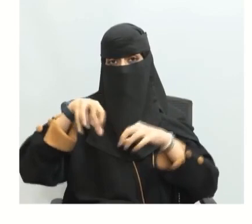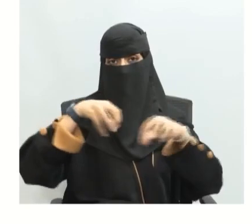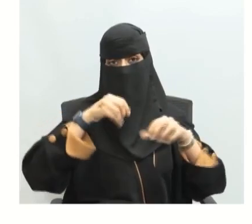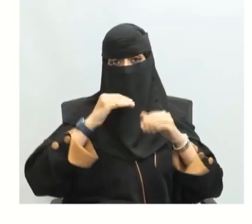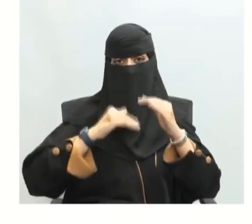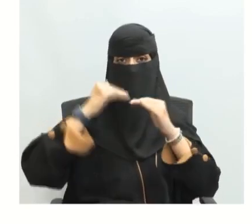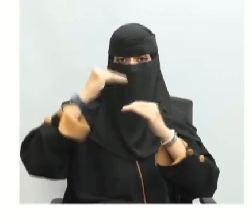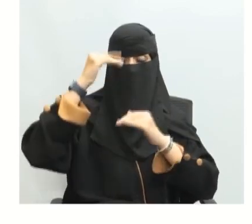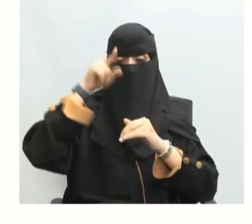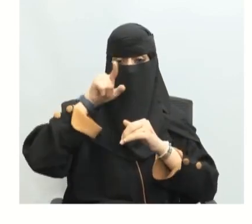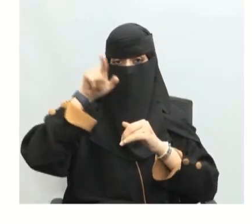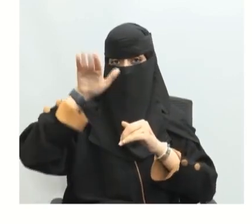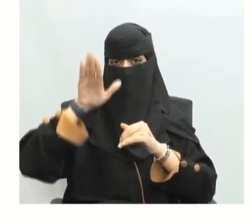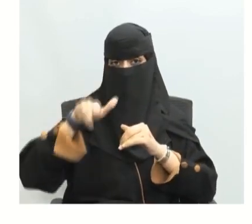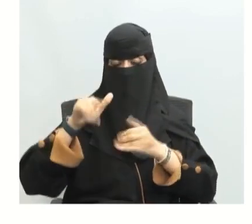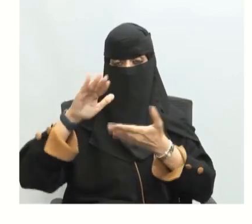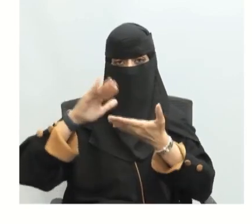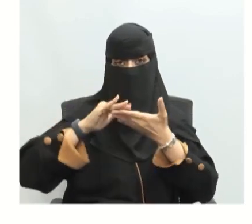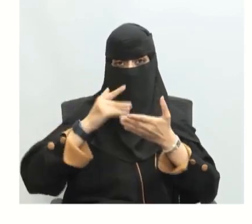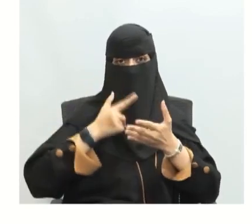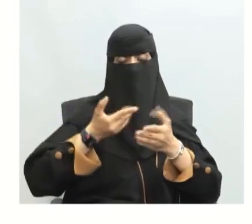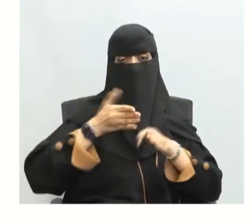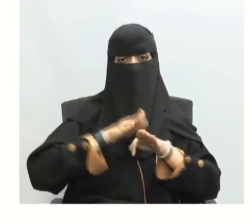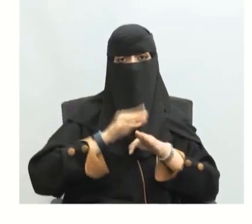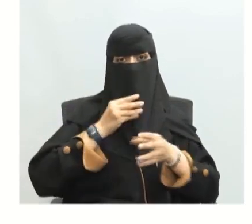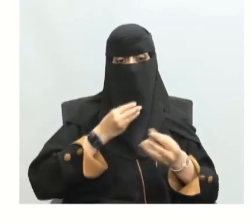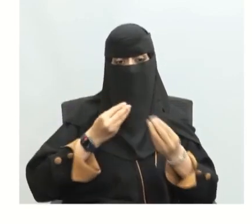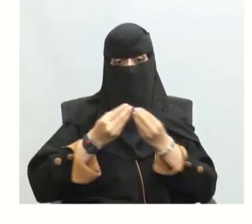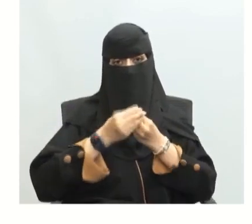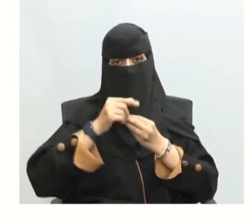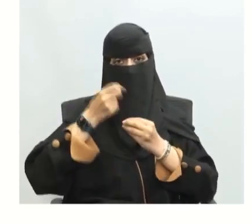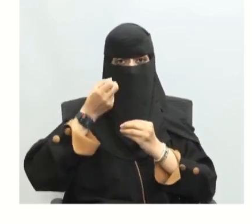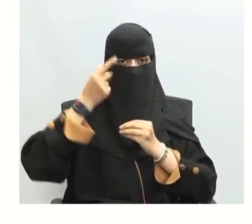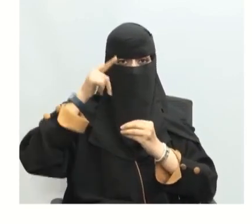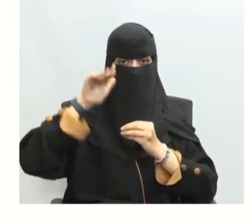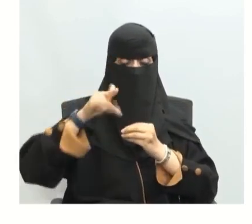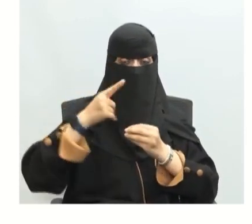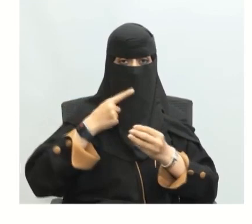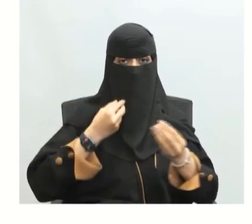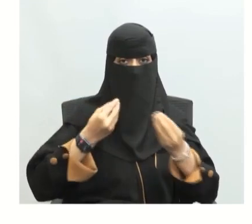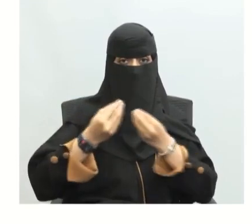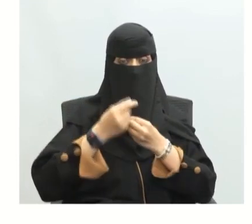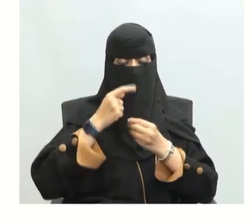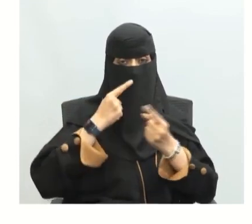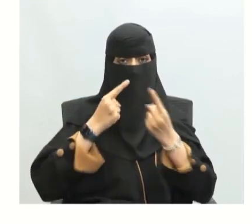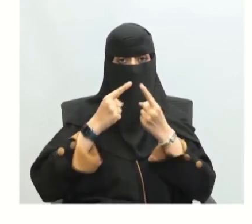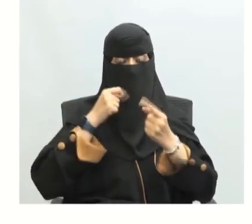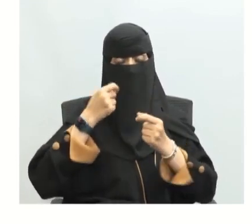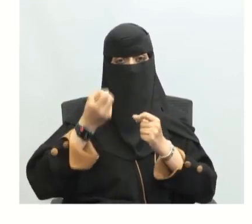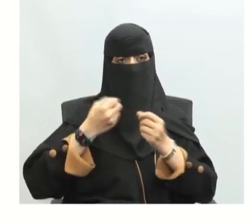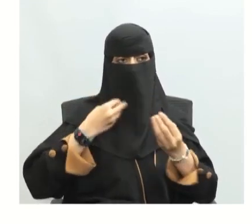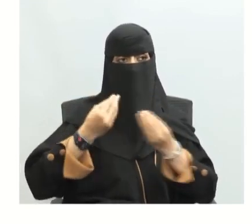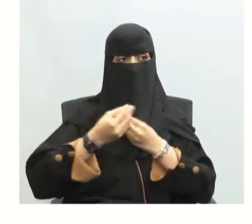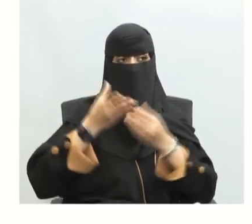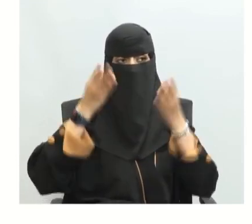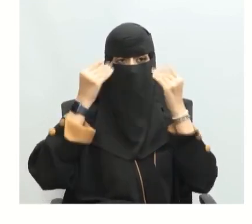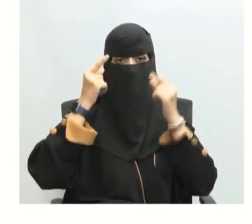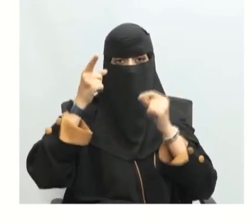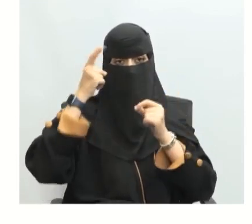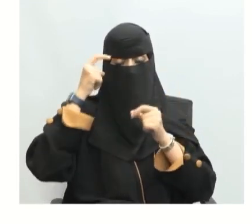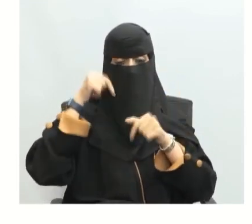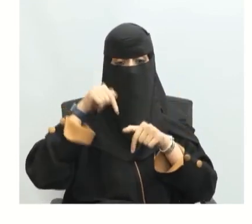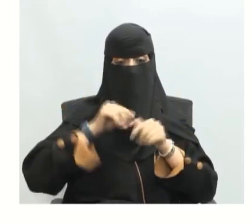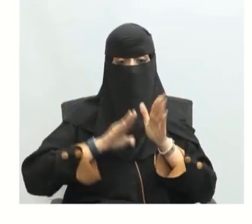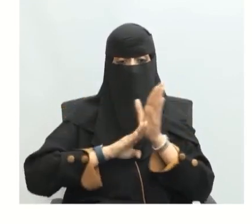شرائحه فهو يساعد على تبادل الافكار تبادل الاراء تبادل المعلومات والمعارف